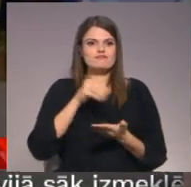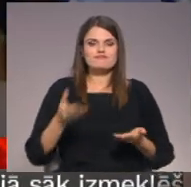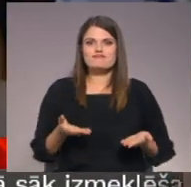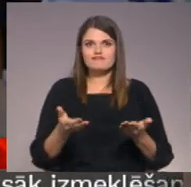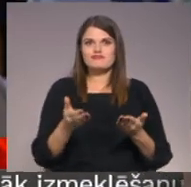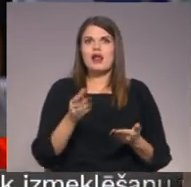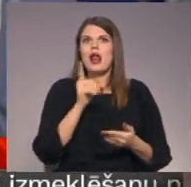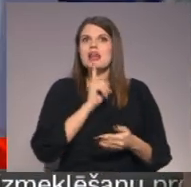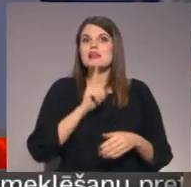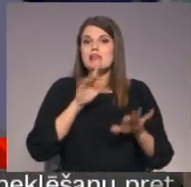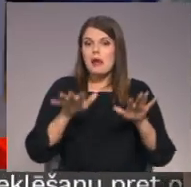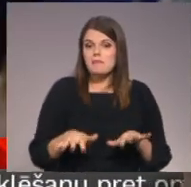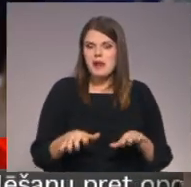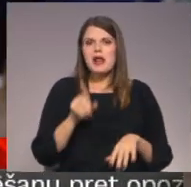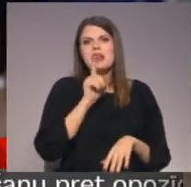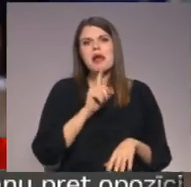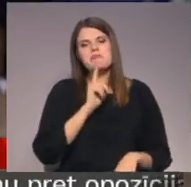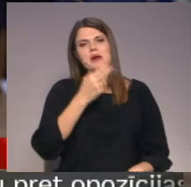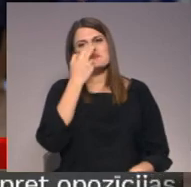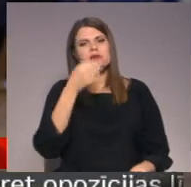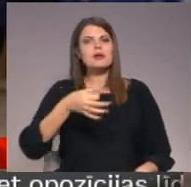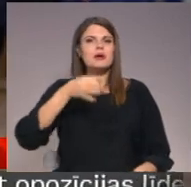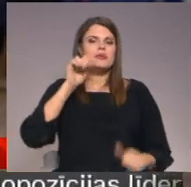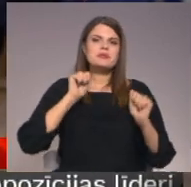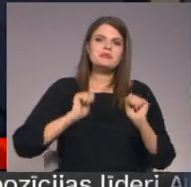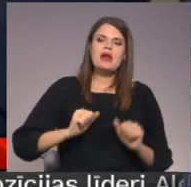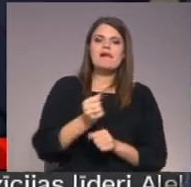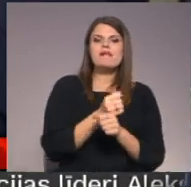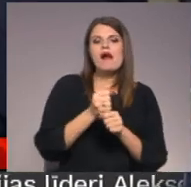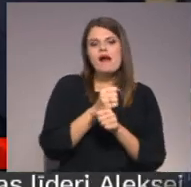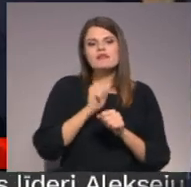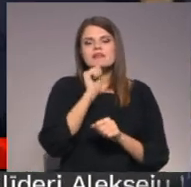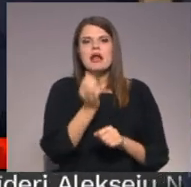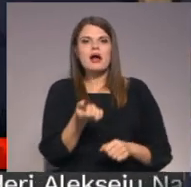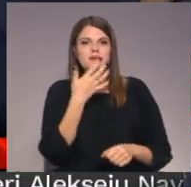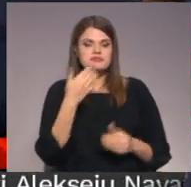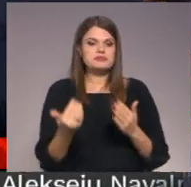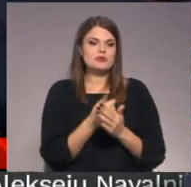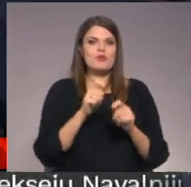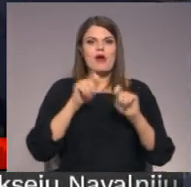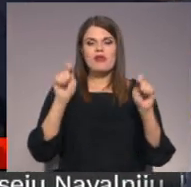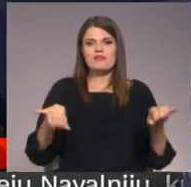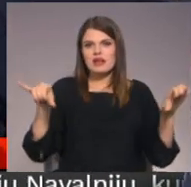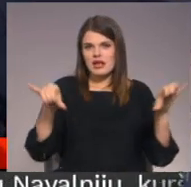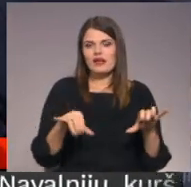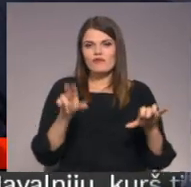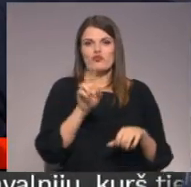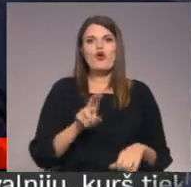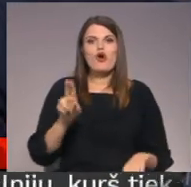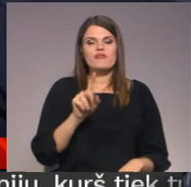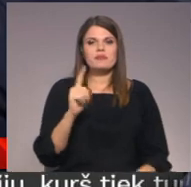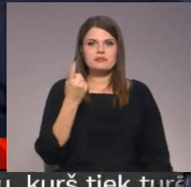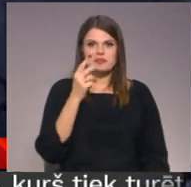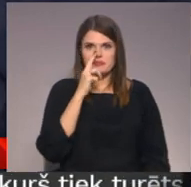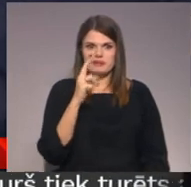Liepājnieki ir pieraduši nesteidzīgi malkot kafiju vai nobaudīt kādu gardumu. Par to savā jaunatvērtajā konditorijā novembra pirmajā